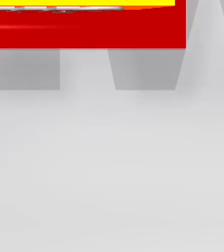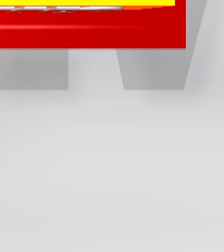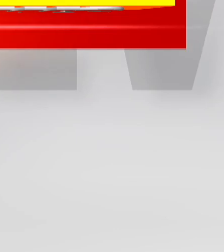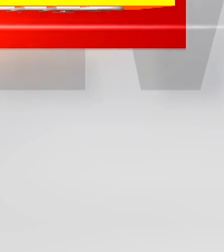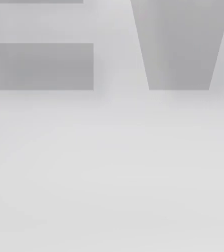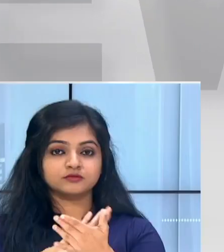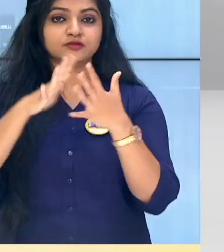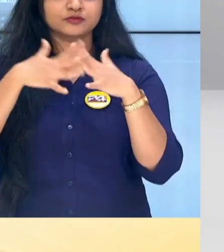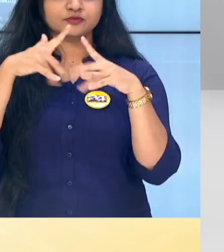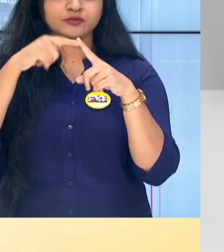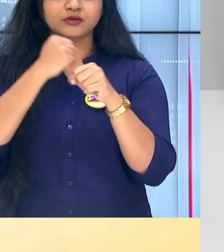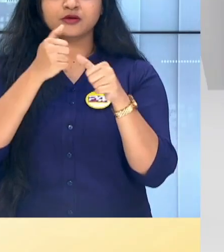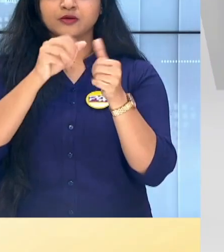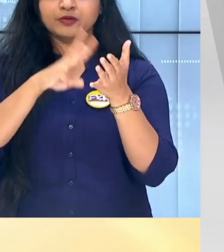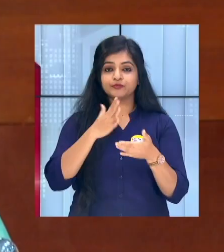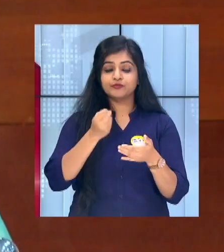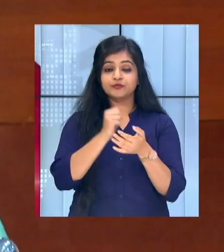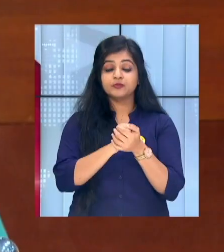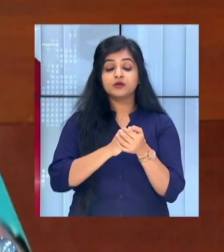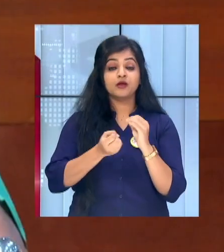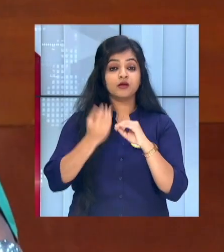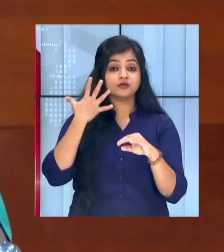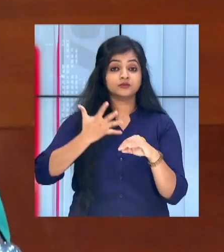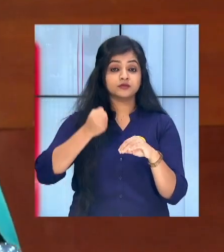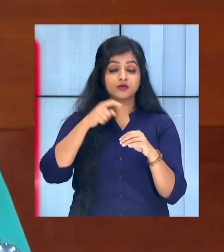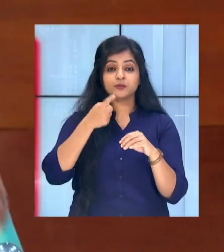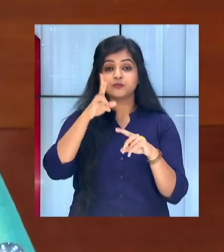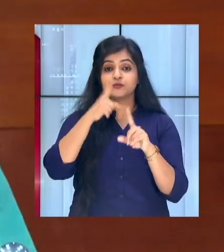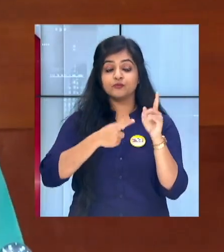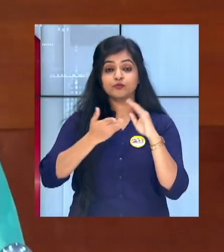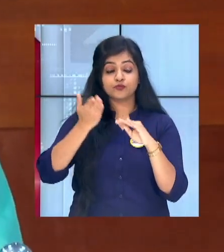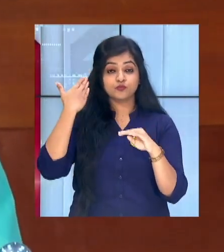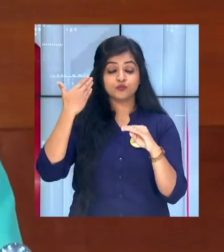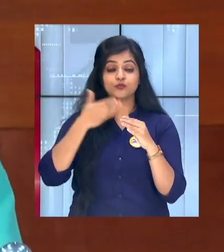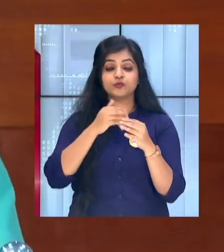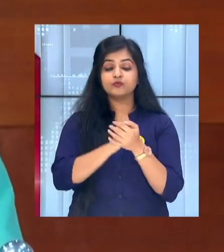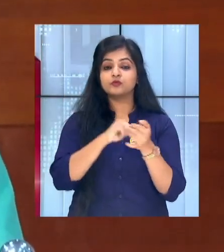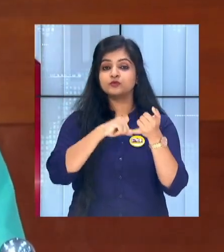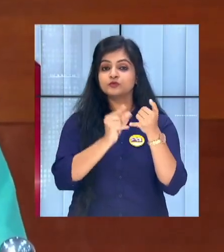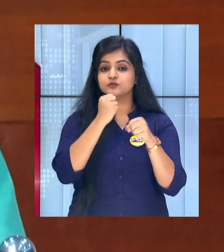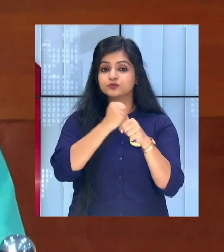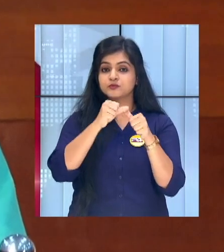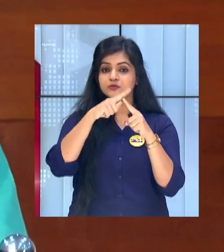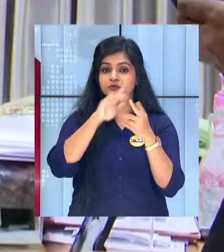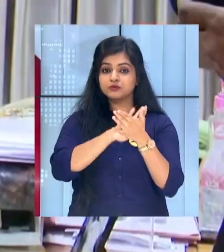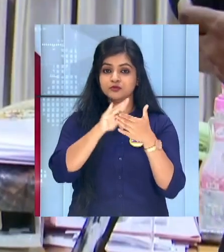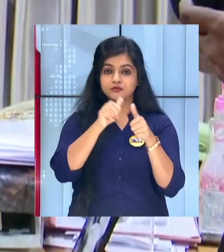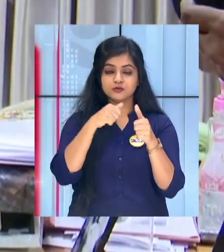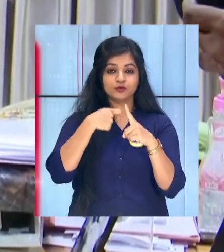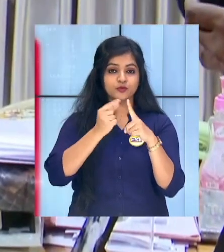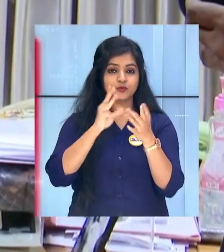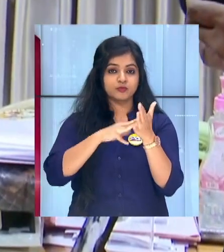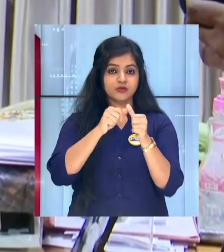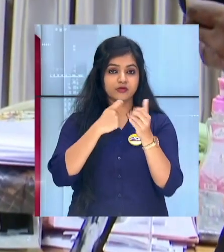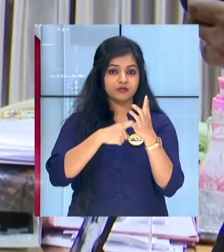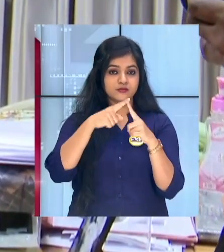ലഭിച്ചത് 2012 സുഗതകുമാരിക്കായിരുന്നു ഈ പുരസ്കാരം ലഭിച്ചത്. 12 വർഷത്തിനിപ്പുറമാണ് ഇപ്പോൾ ഈ ഒരു പുരസ്കാരം